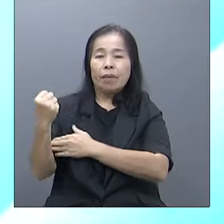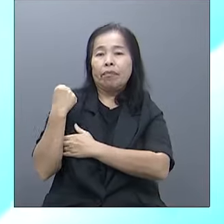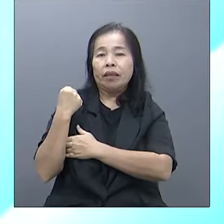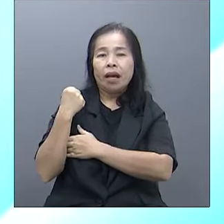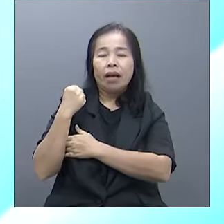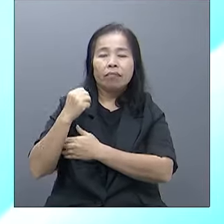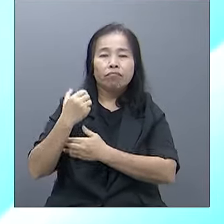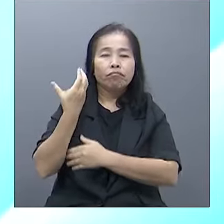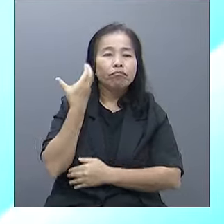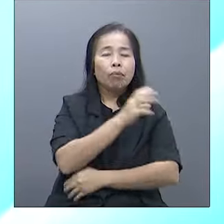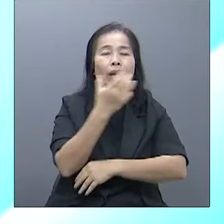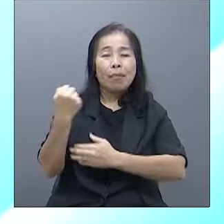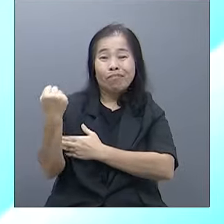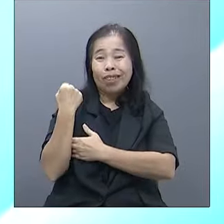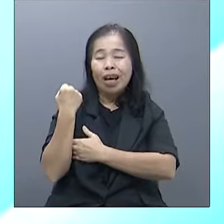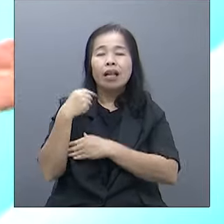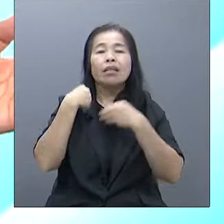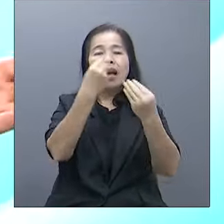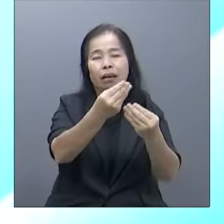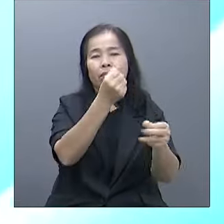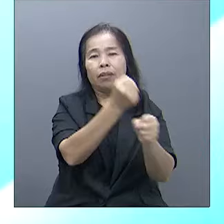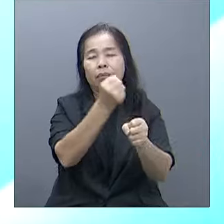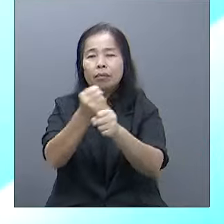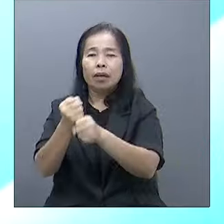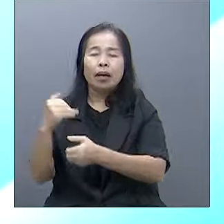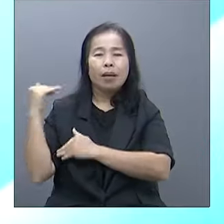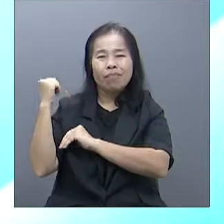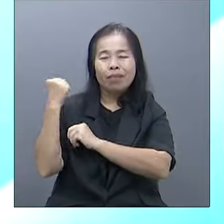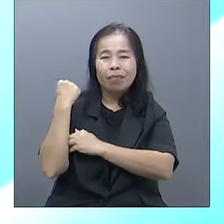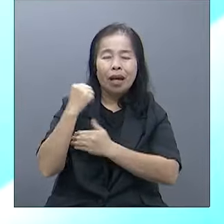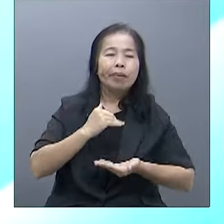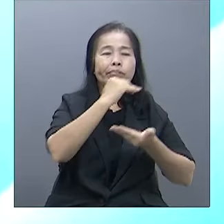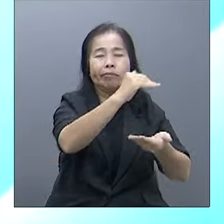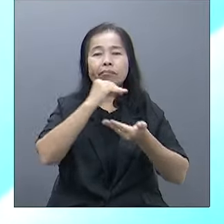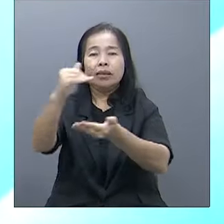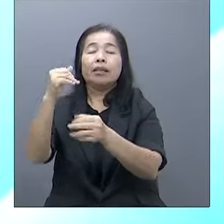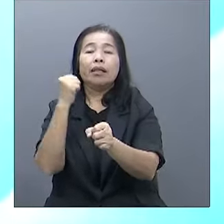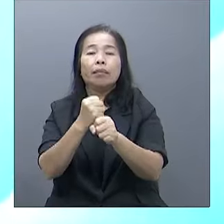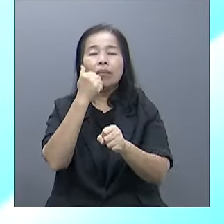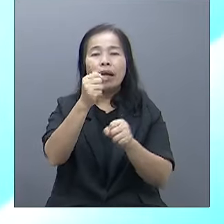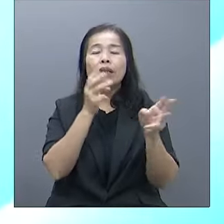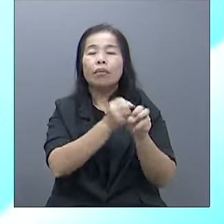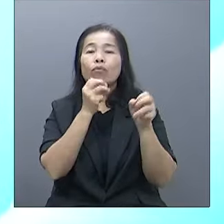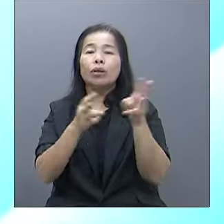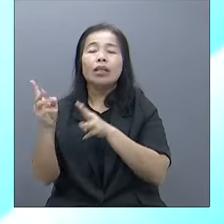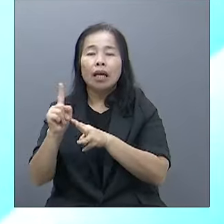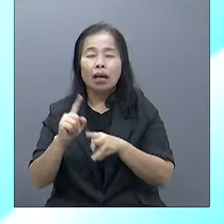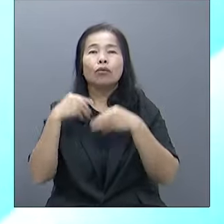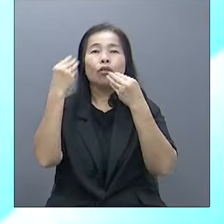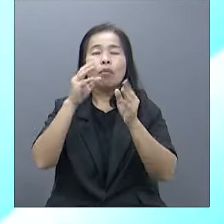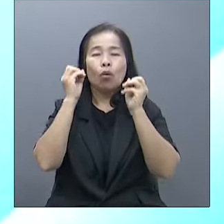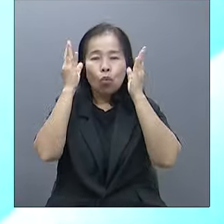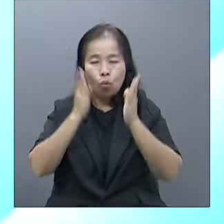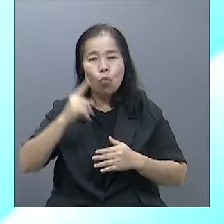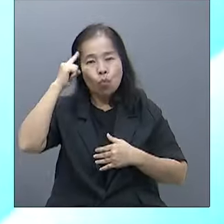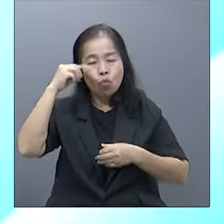จำเป็น ให้มันชัดเจนด้วยไม่ใช่แค่ไปช่วยกันแต่ว่ามันหมายถึงการถ่ายโอน ค ุณครูก็จะได้อยู่ในพื้นที่ที่มี